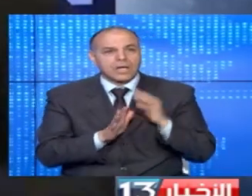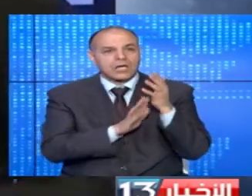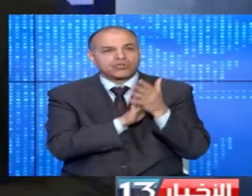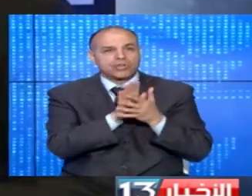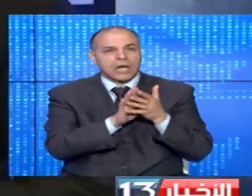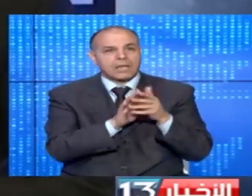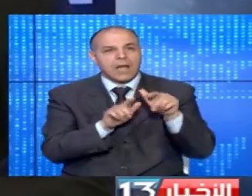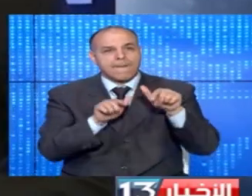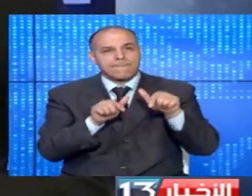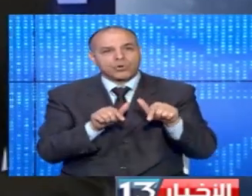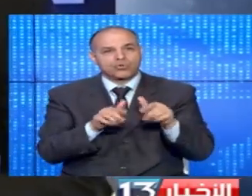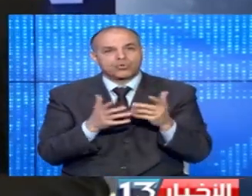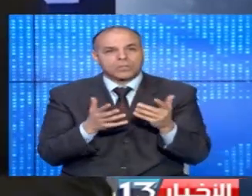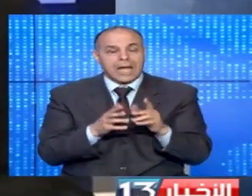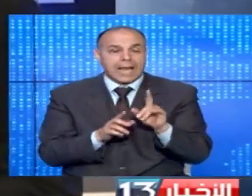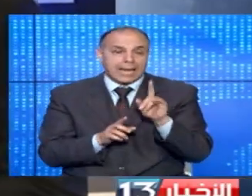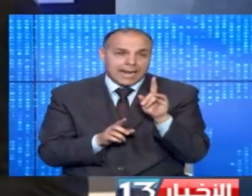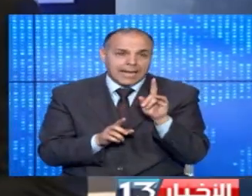اه